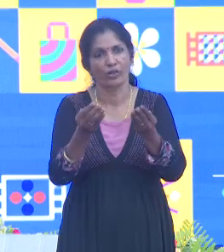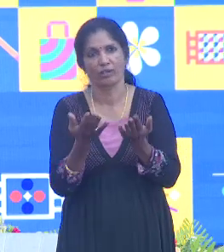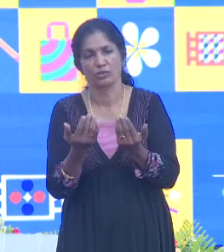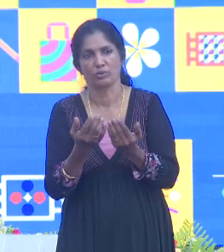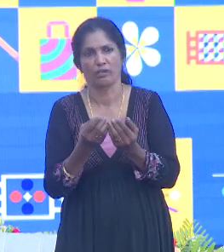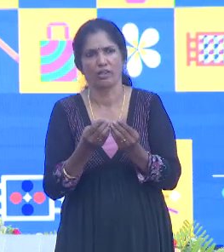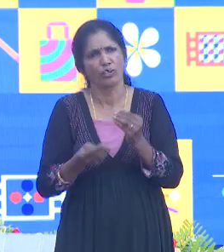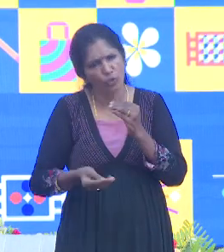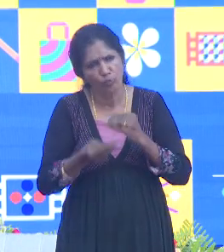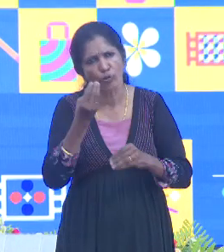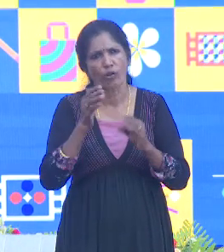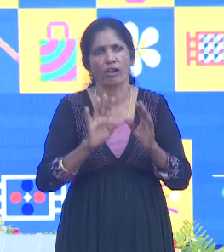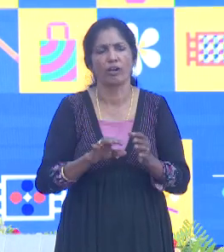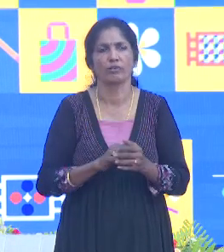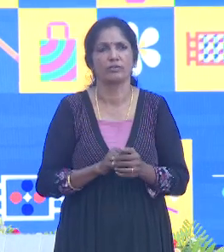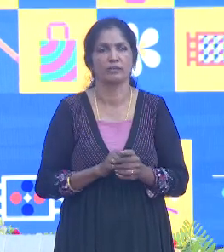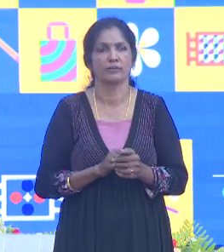ഇനിയുമുണ്ട്.